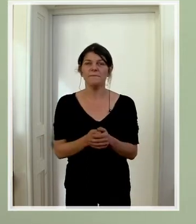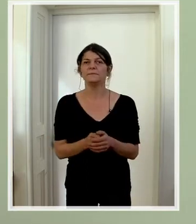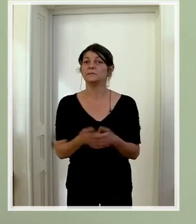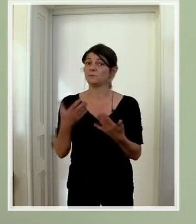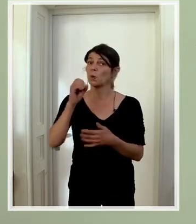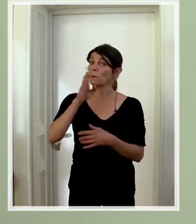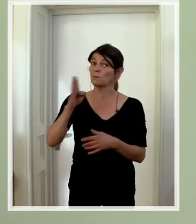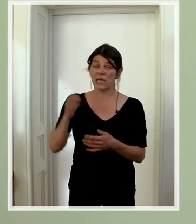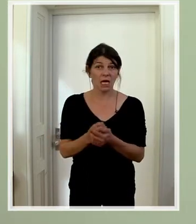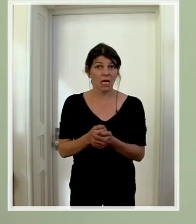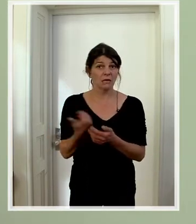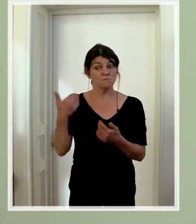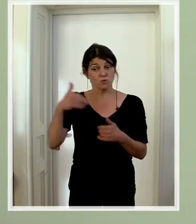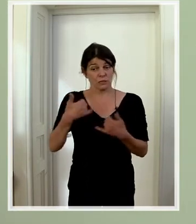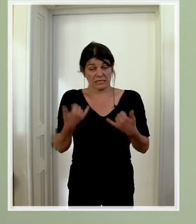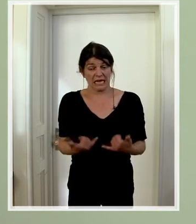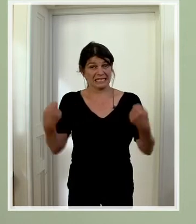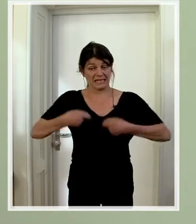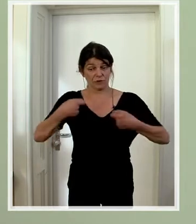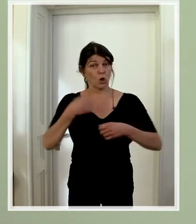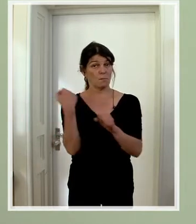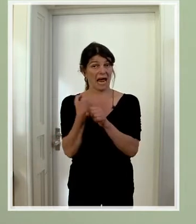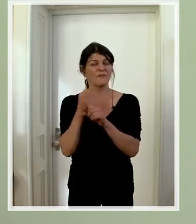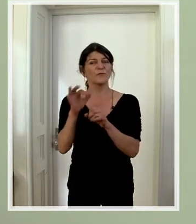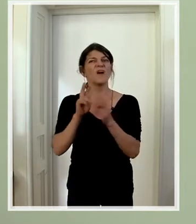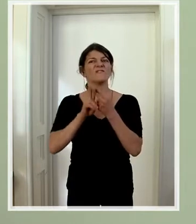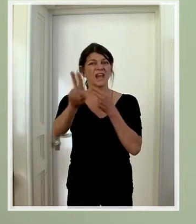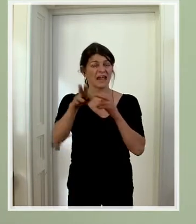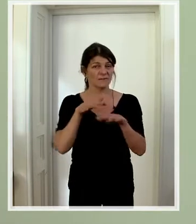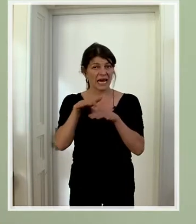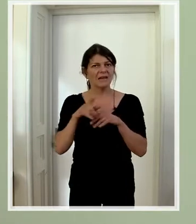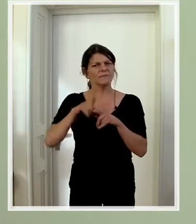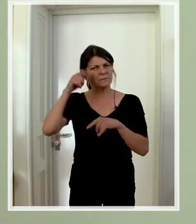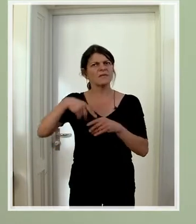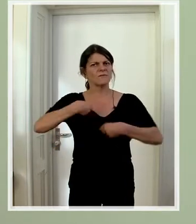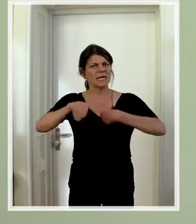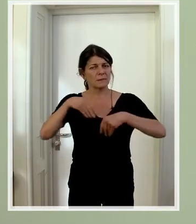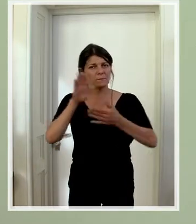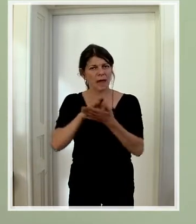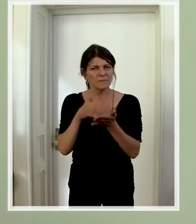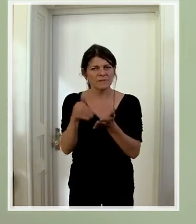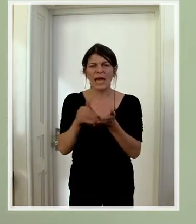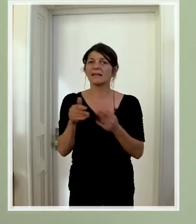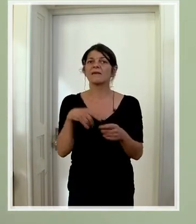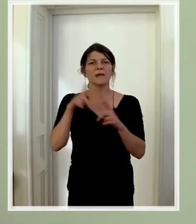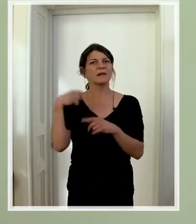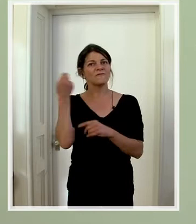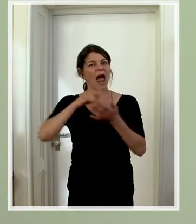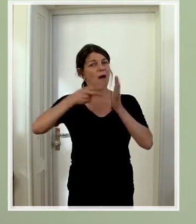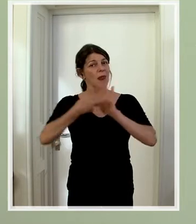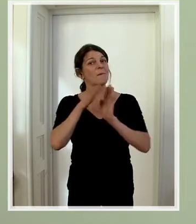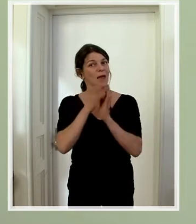die ÖBB muss einfach jetzt die Investitionen machen für den Fernverkehr, damit sie Flexibilität haben, damit sie Fahrplanstabilität